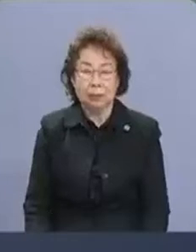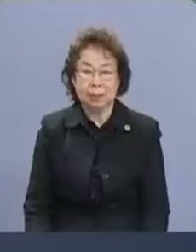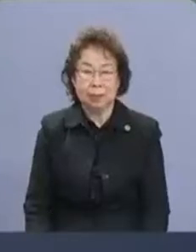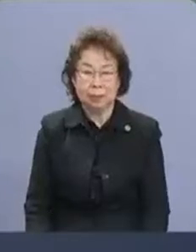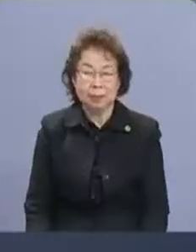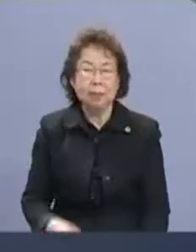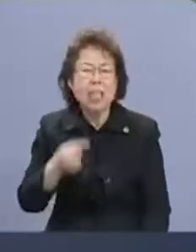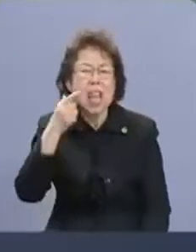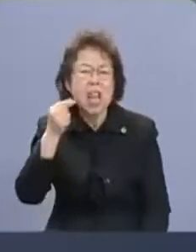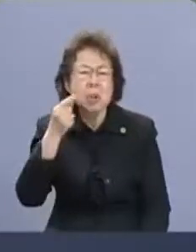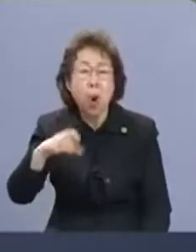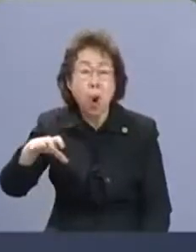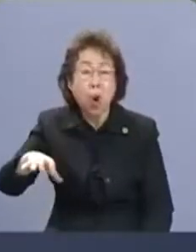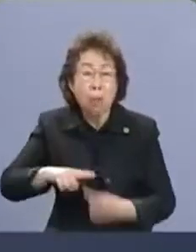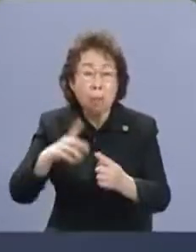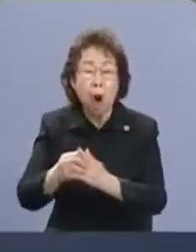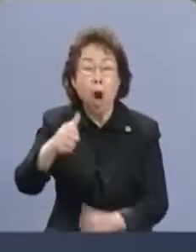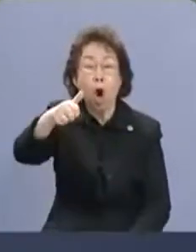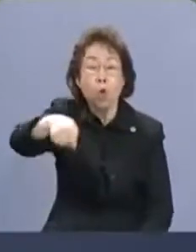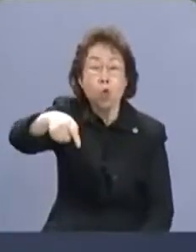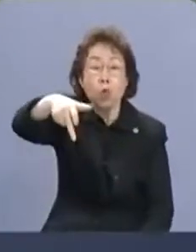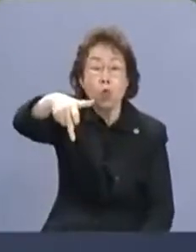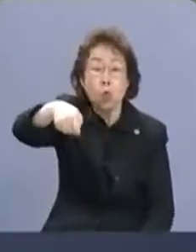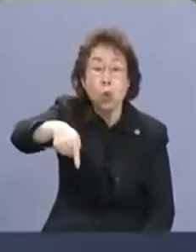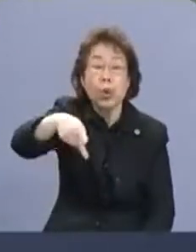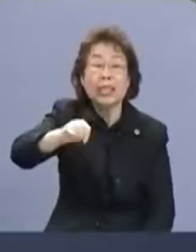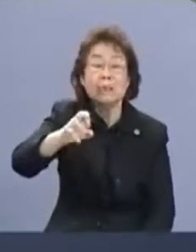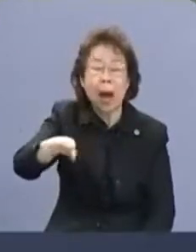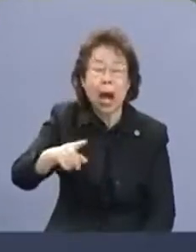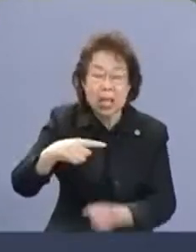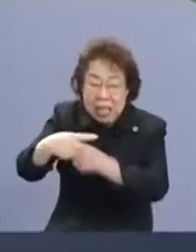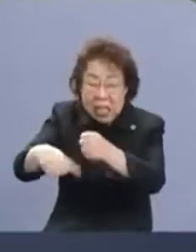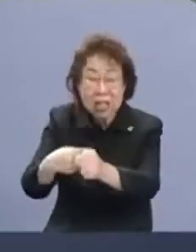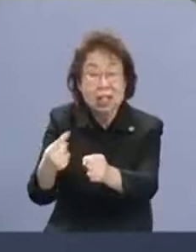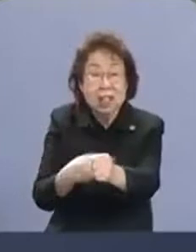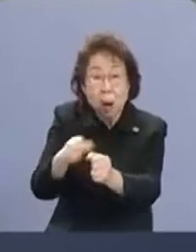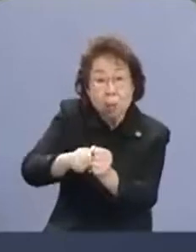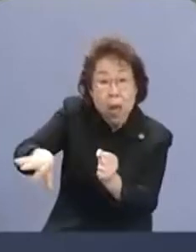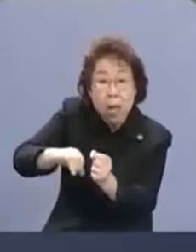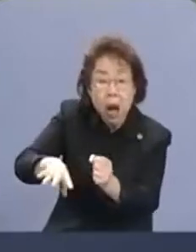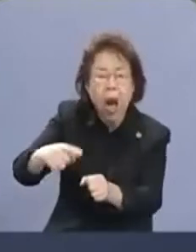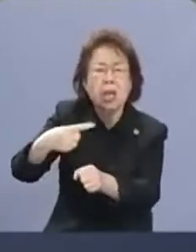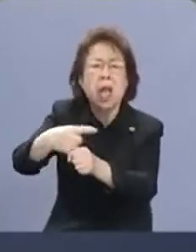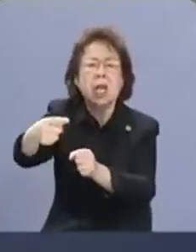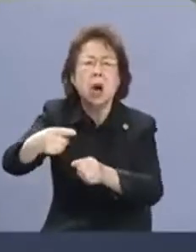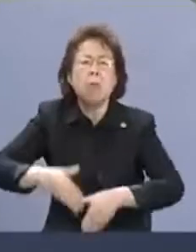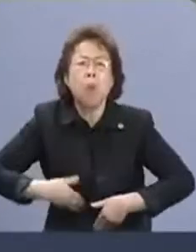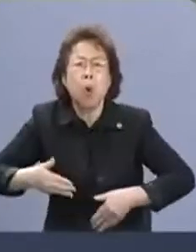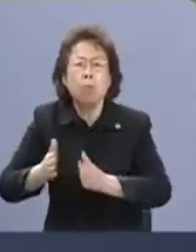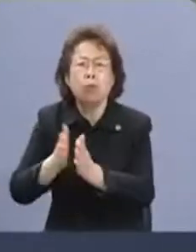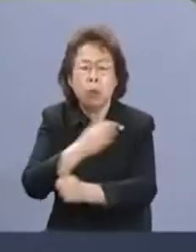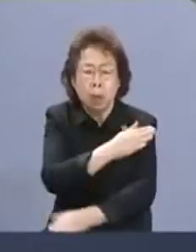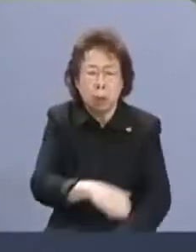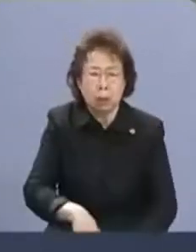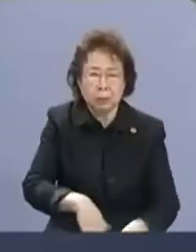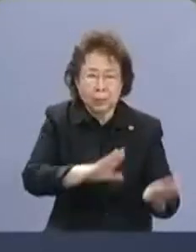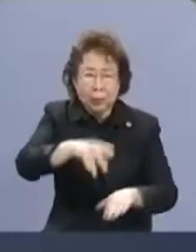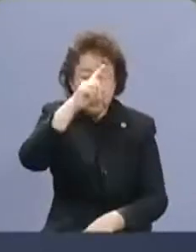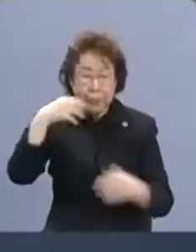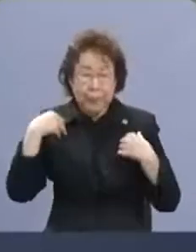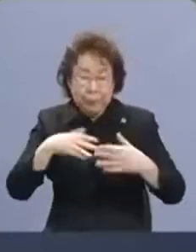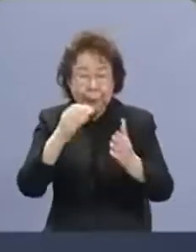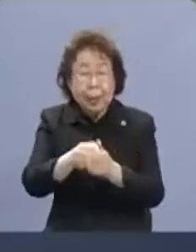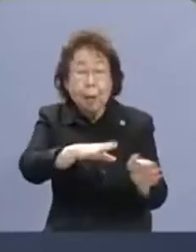일본 정부가 90만원 전 배출 오염수를 방류 하기로 한 개 바로 내년 봄부터 인데요 태양선 부가 바다에서